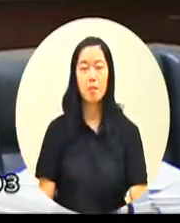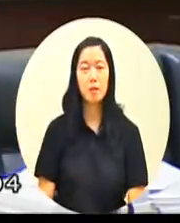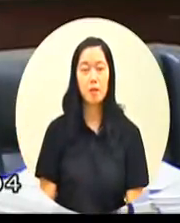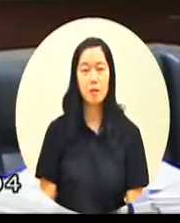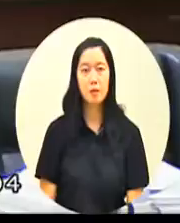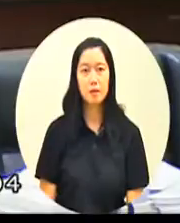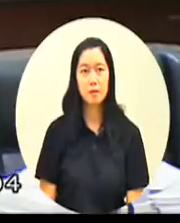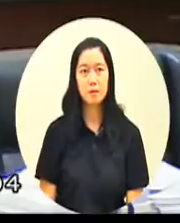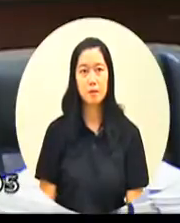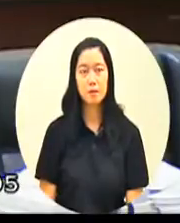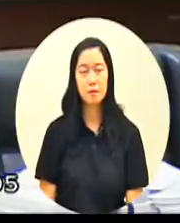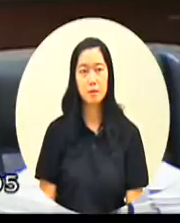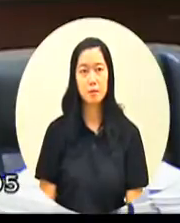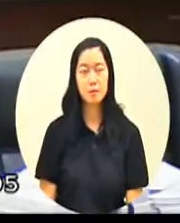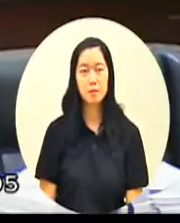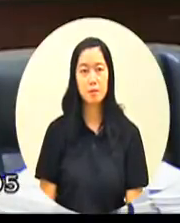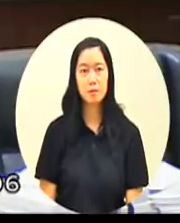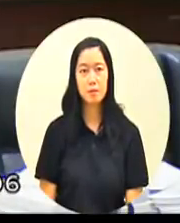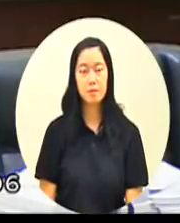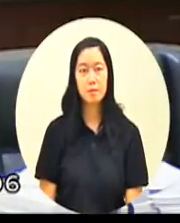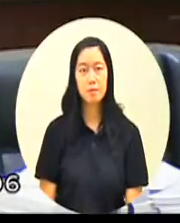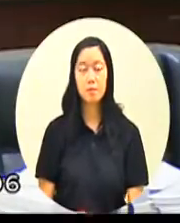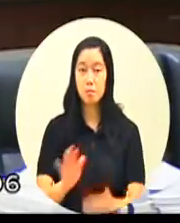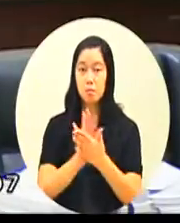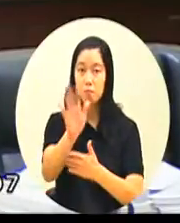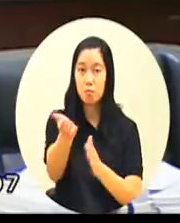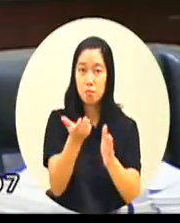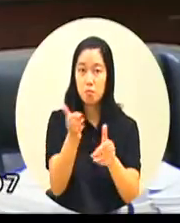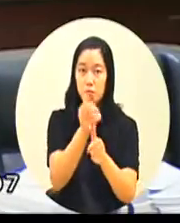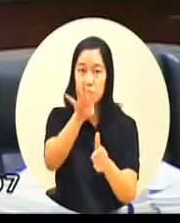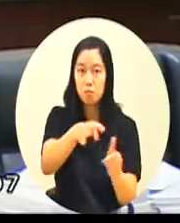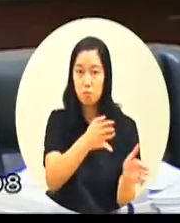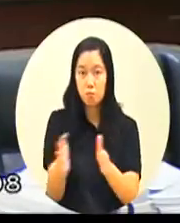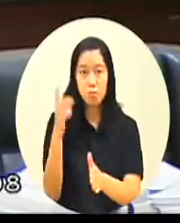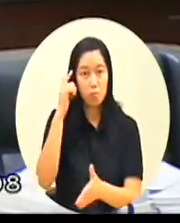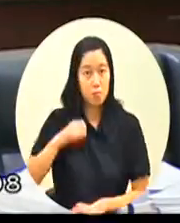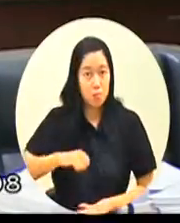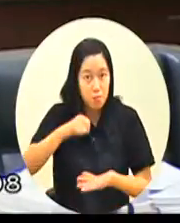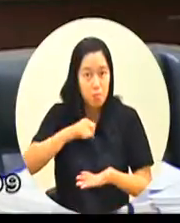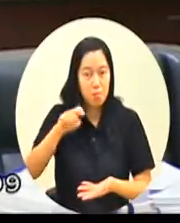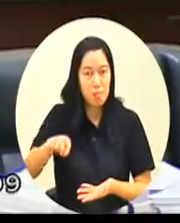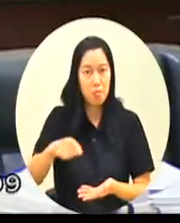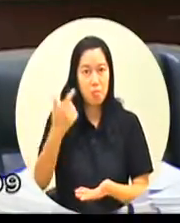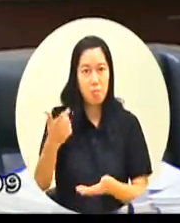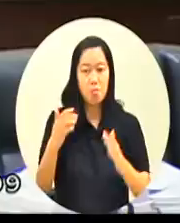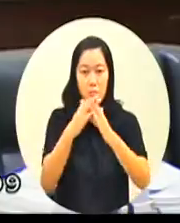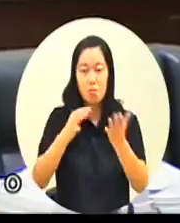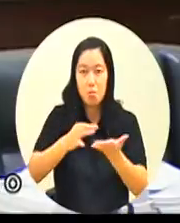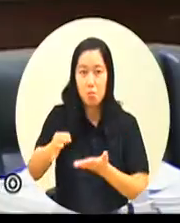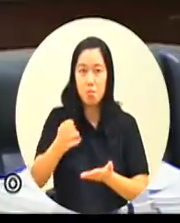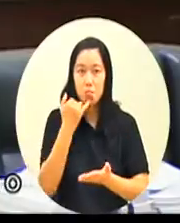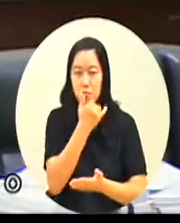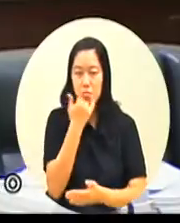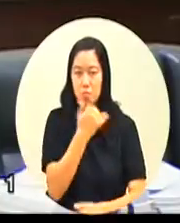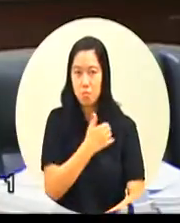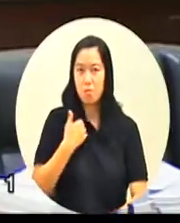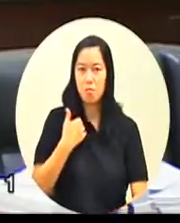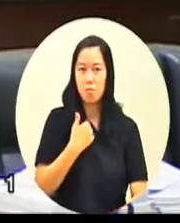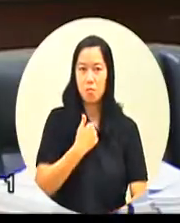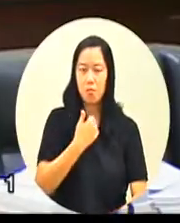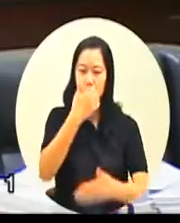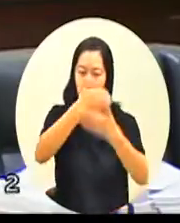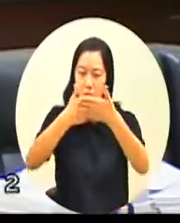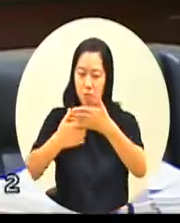值。那未来可能这刚刚总经理也提到，我们都会感受到房价应该会略略持平往下。局长，因